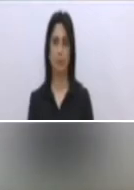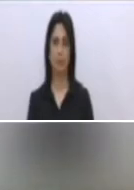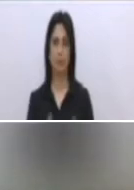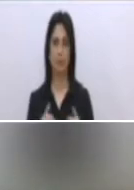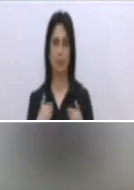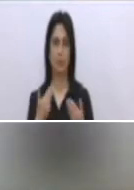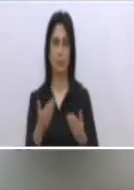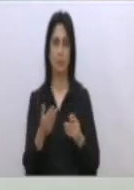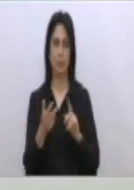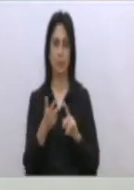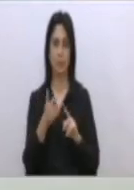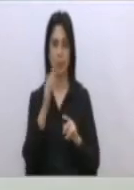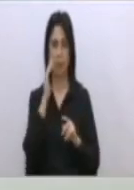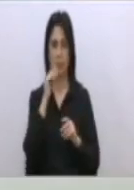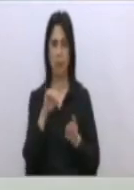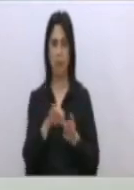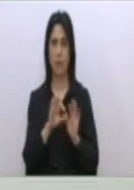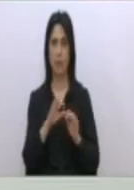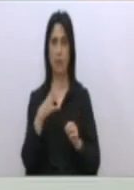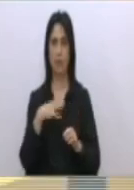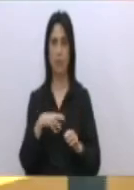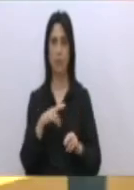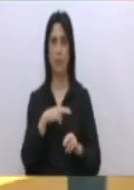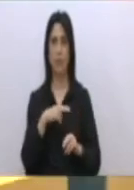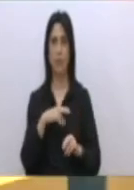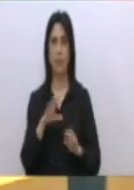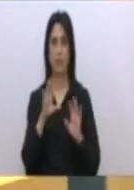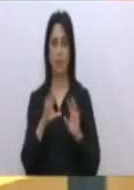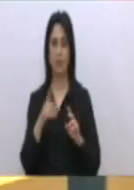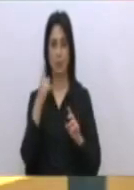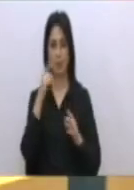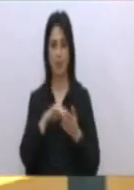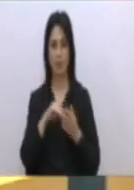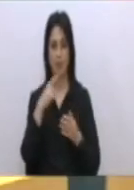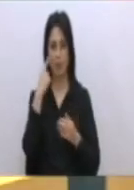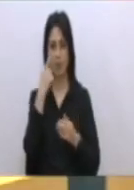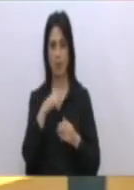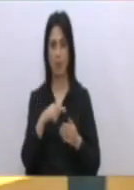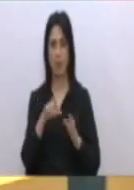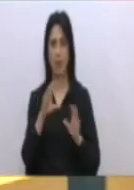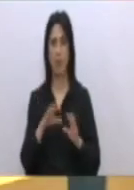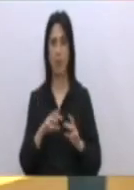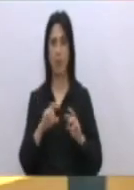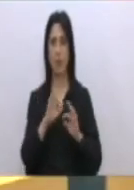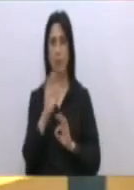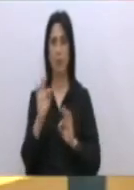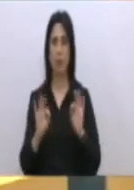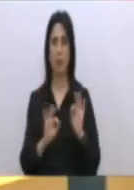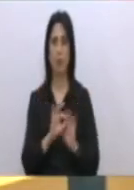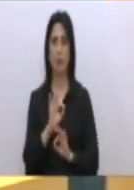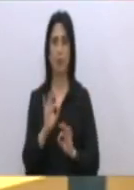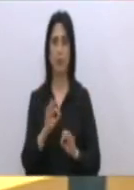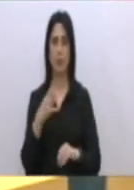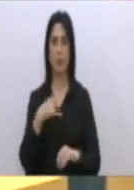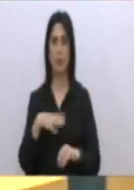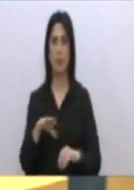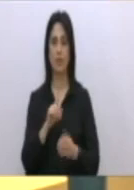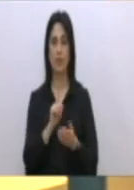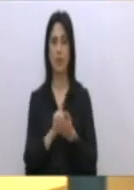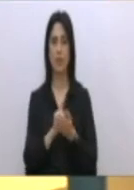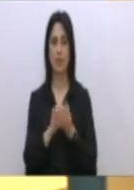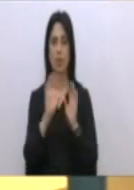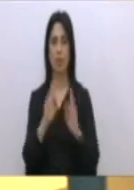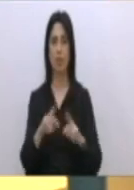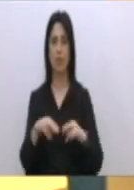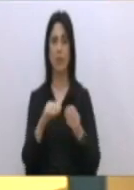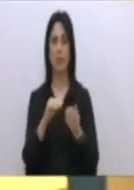Მოგესალმებით. Მესამე მოსმენი წარმოგიდგენ საქართველოს პარლამენტის საკანდელო ინიციატივის სახით ინიცირებულ საკანდელო პროექტს საქართველოს საგადასახადო კოდექსში